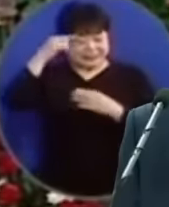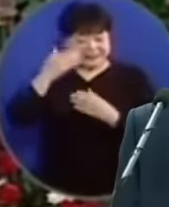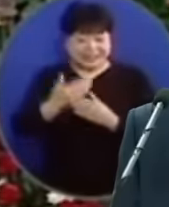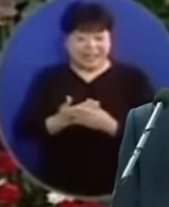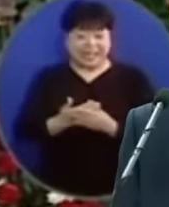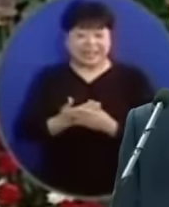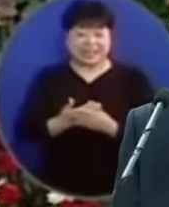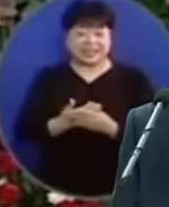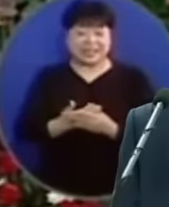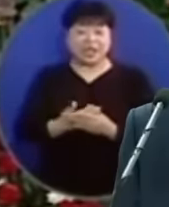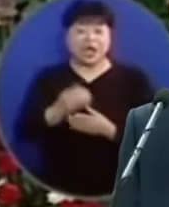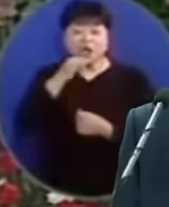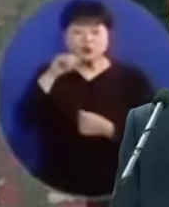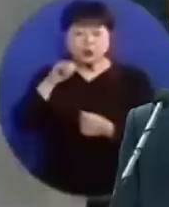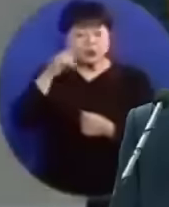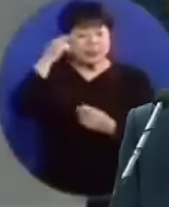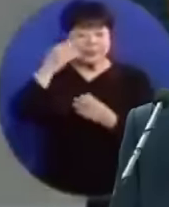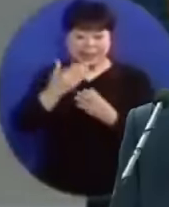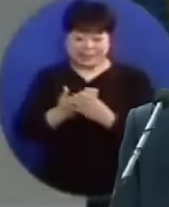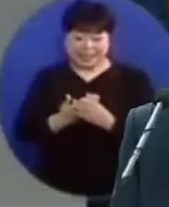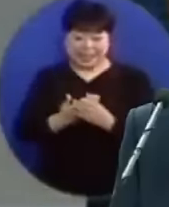사회학자인 토니 캄플로 박사가